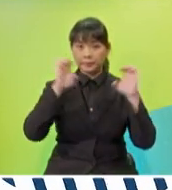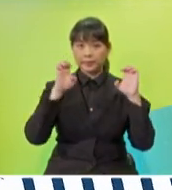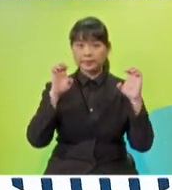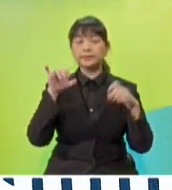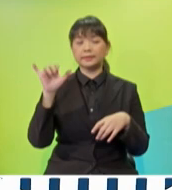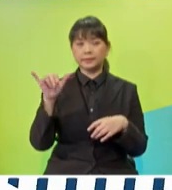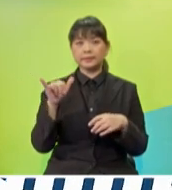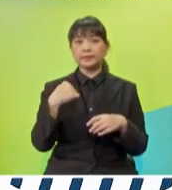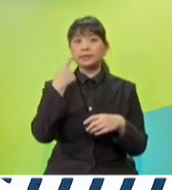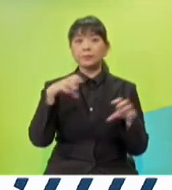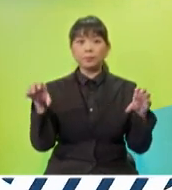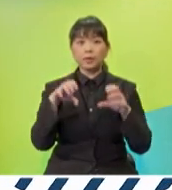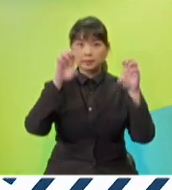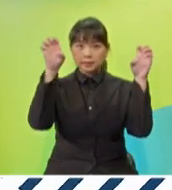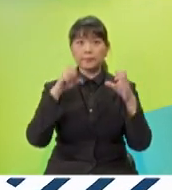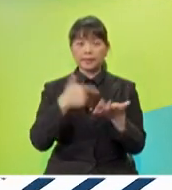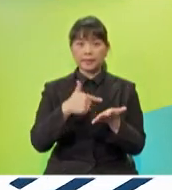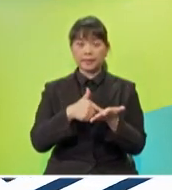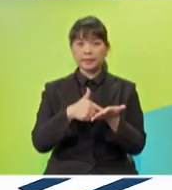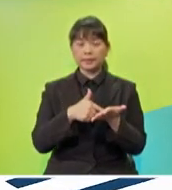buat senam lagi